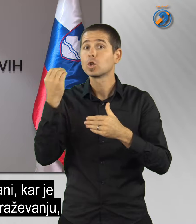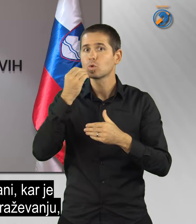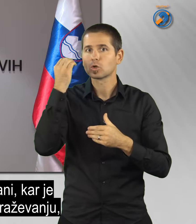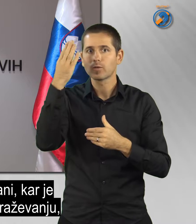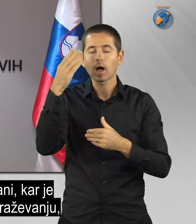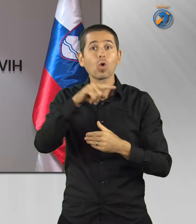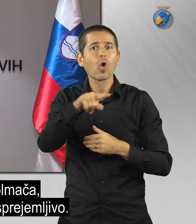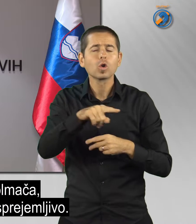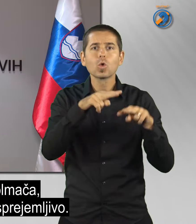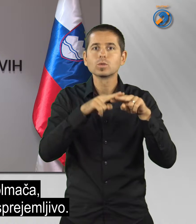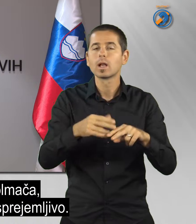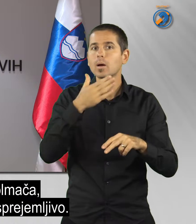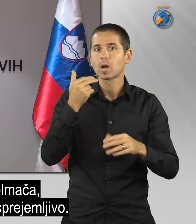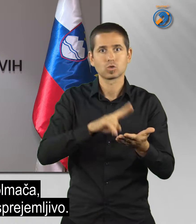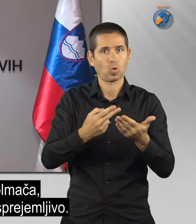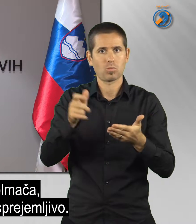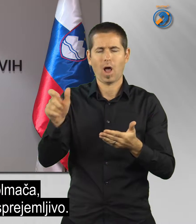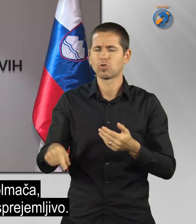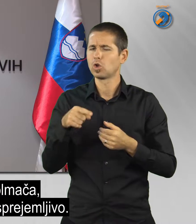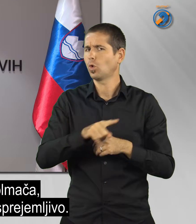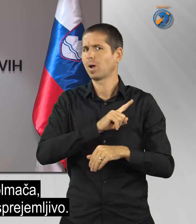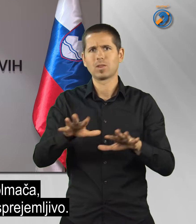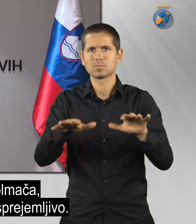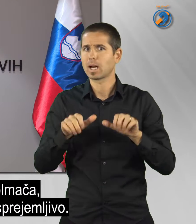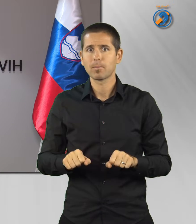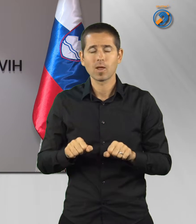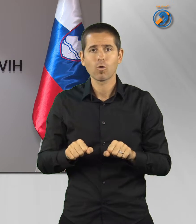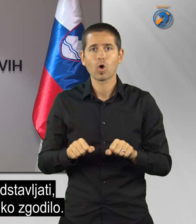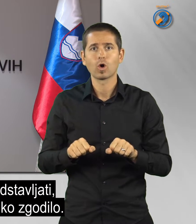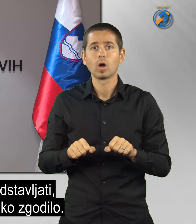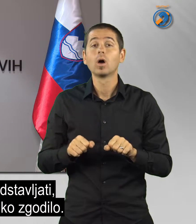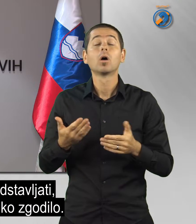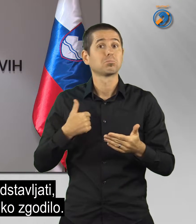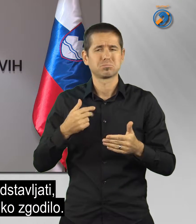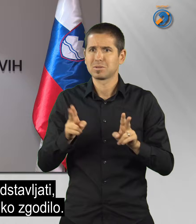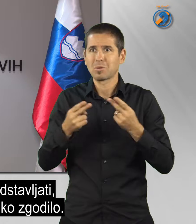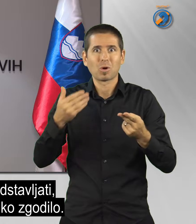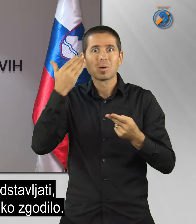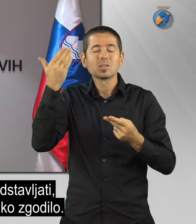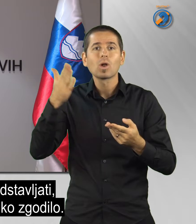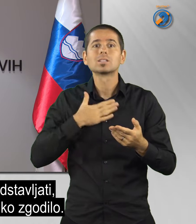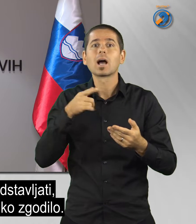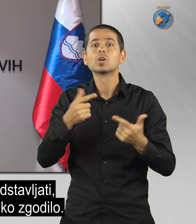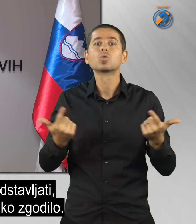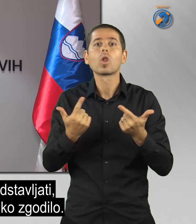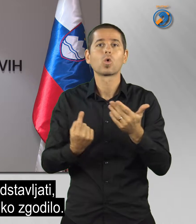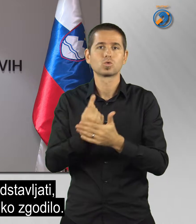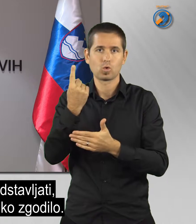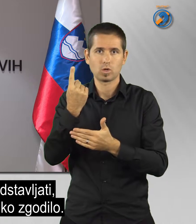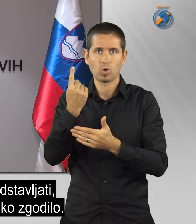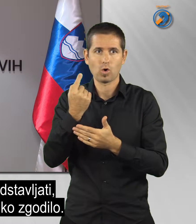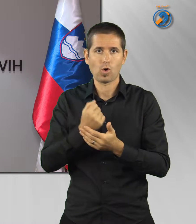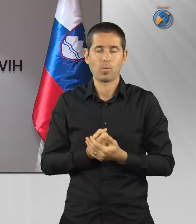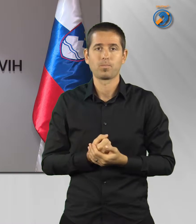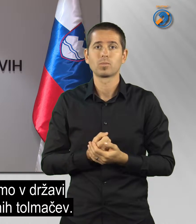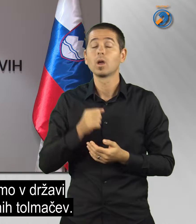pri izobraževanju, ostali brez tolmača, je popolnoma nesprejemljivo in sploh si ne znam predstavljati, zakaj se je to lahko